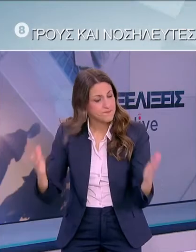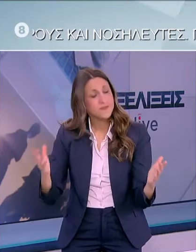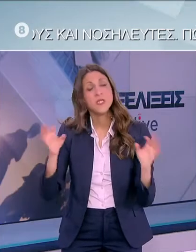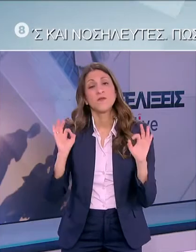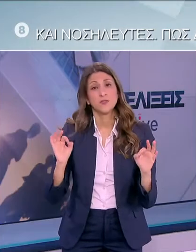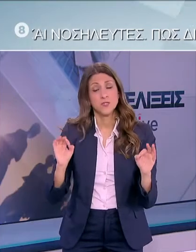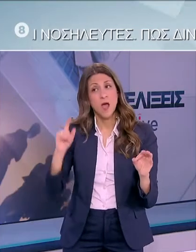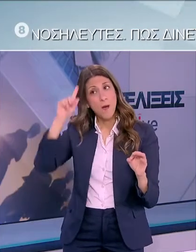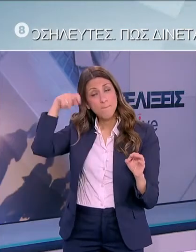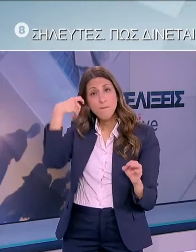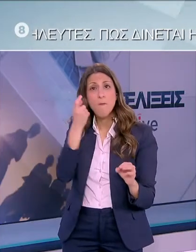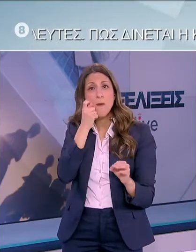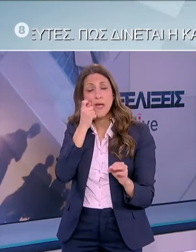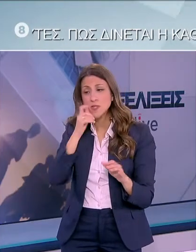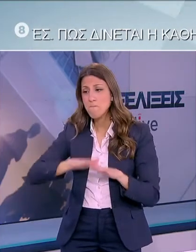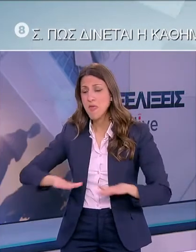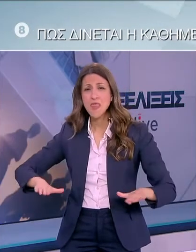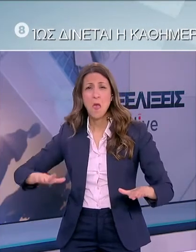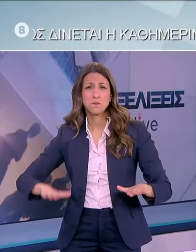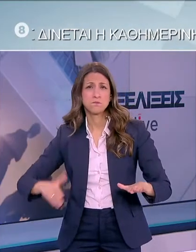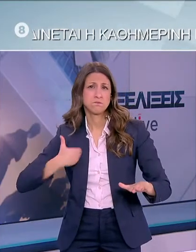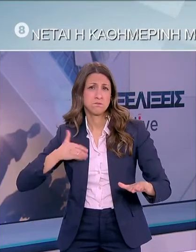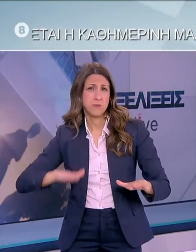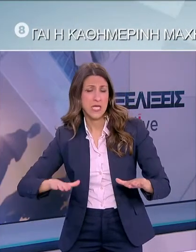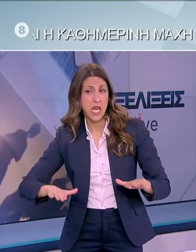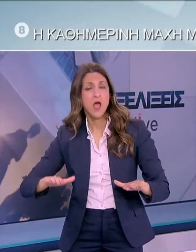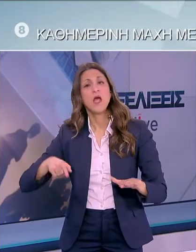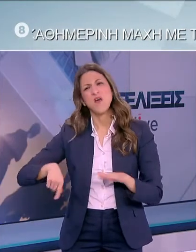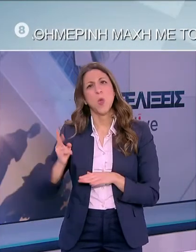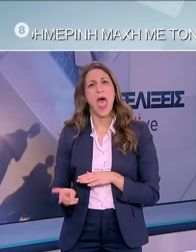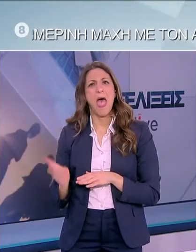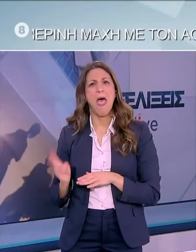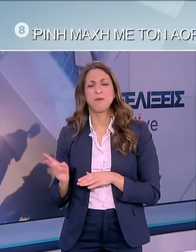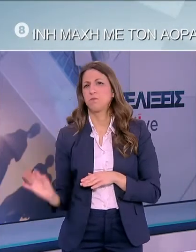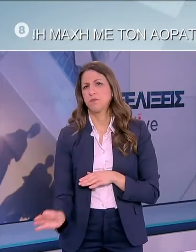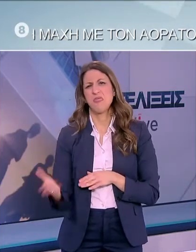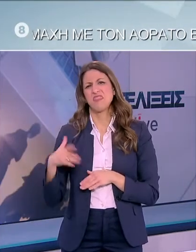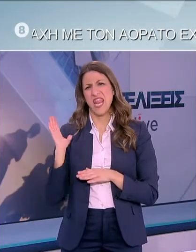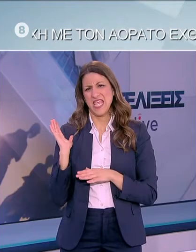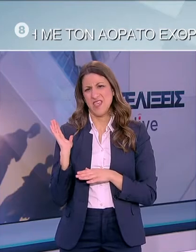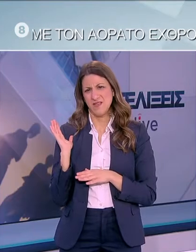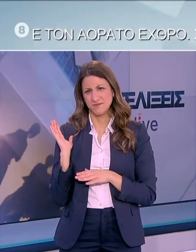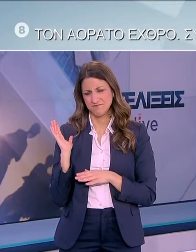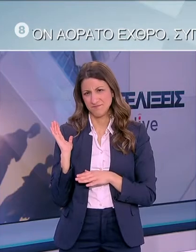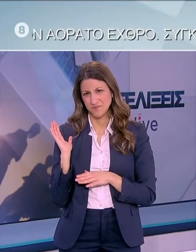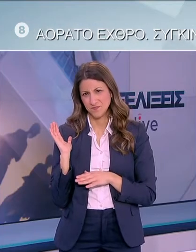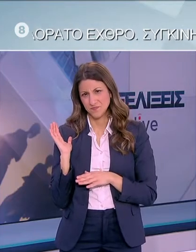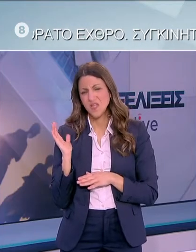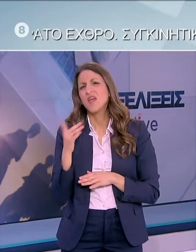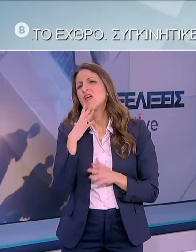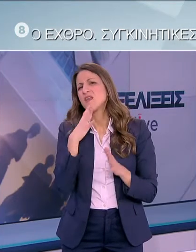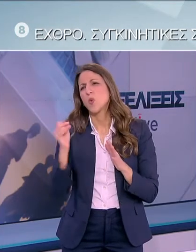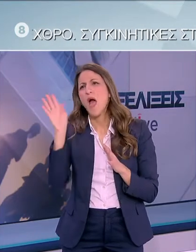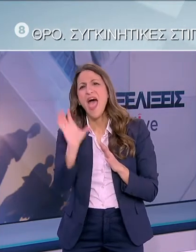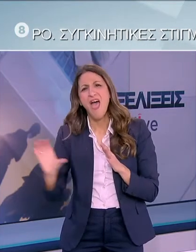οικογένειες με μικρά παιδιά, νεότερες οικογένειες έχουν πολύ μικρότερο κίνδυνο και με βάση αυτό το σκεπτικό βλέπετε και κινήσεις σαν αυτές που ανέφερα από